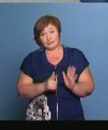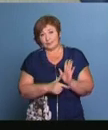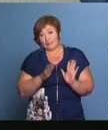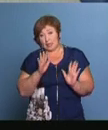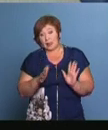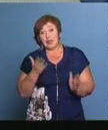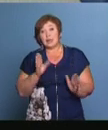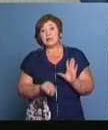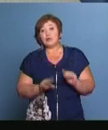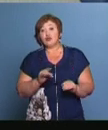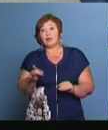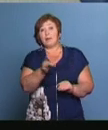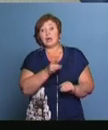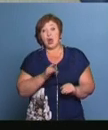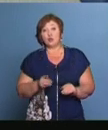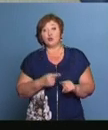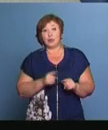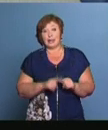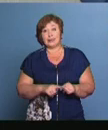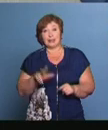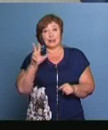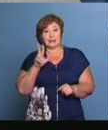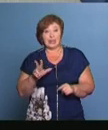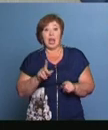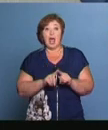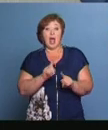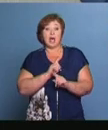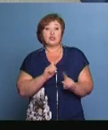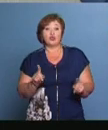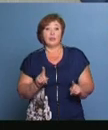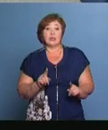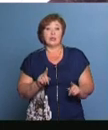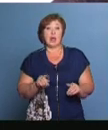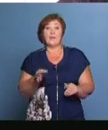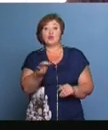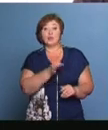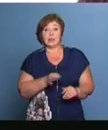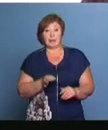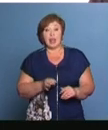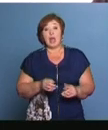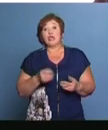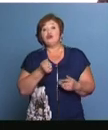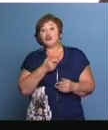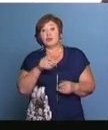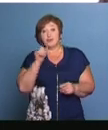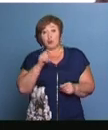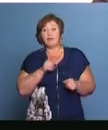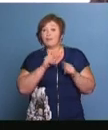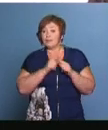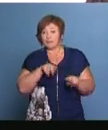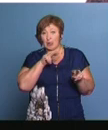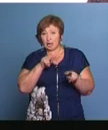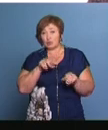Если посчитать по району, это от силы 3 особи на 1 муниципальное образование. Численность волков на постоянном контроле,